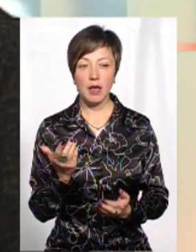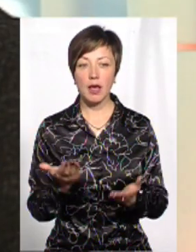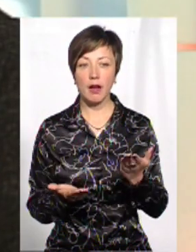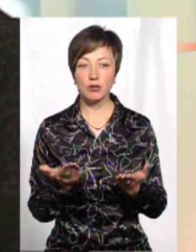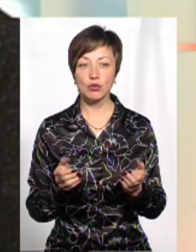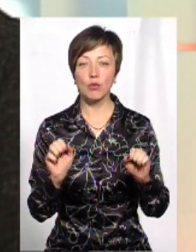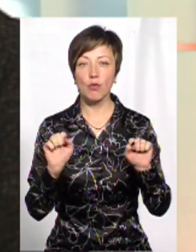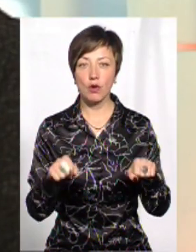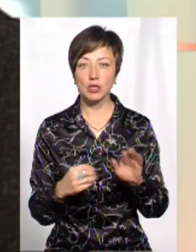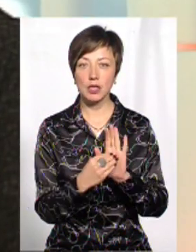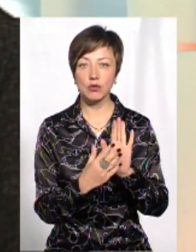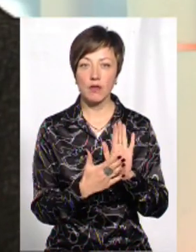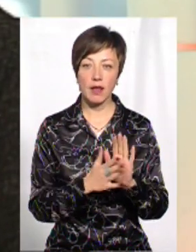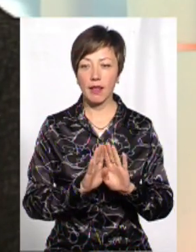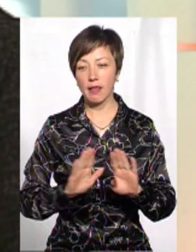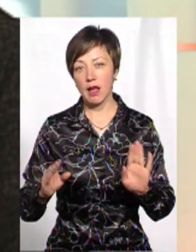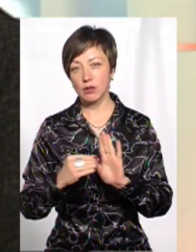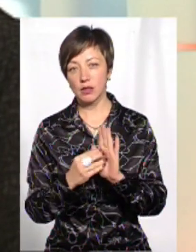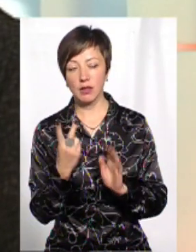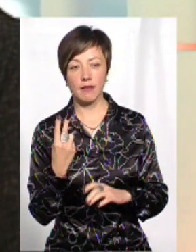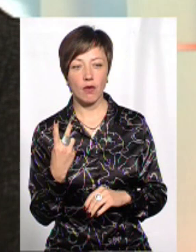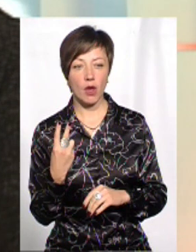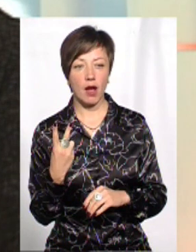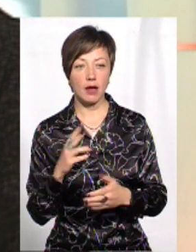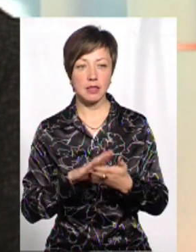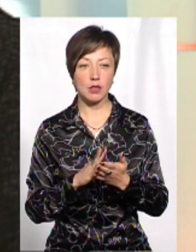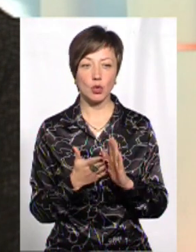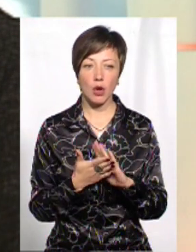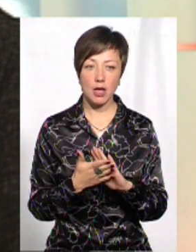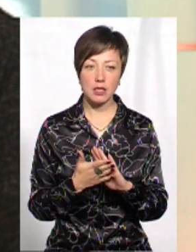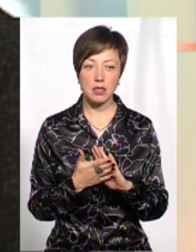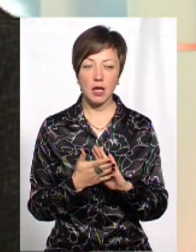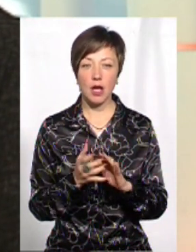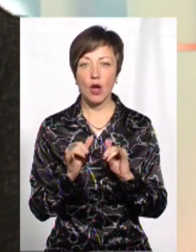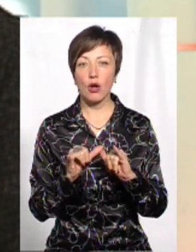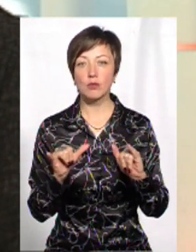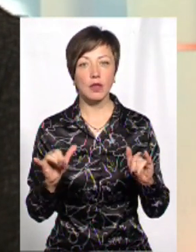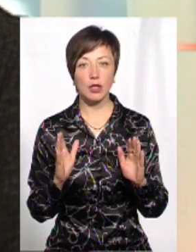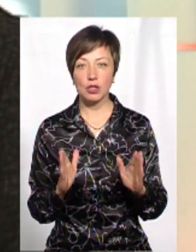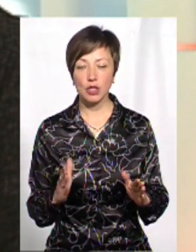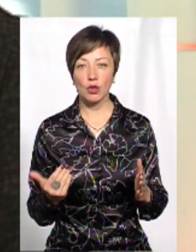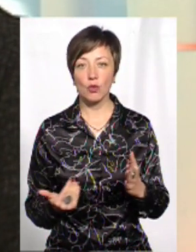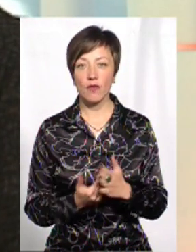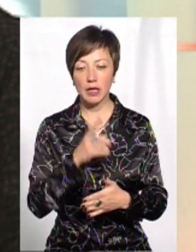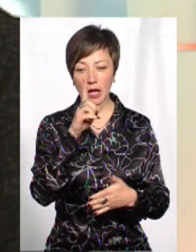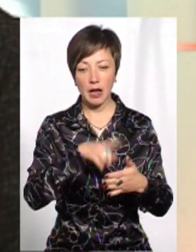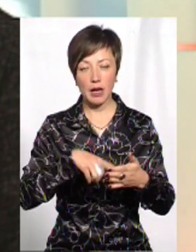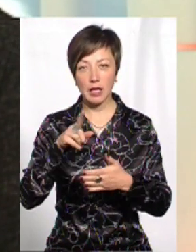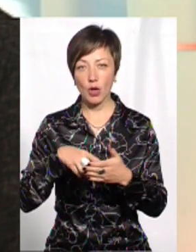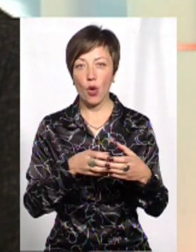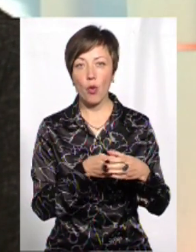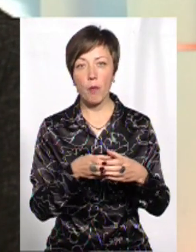якщо можна реєструватись і можна не реєструватись, ця двояка ситуація, вона розповсюджується не лише на новітні релігійні